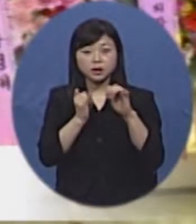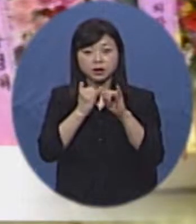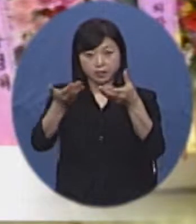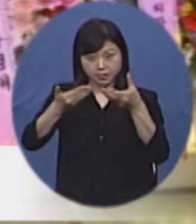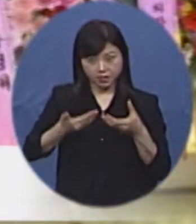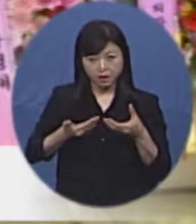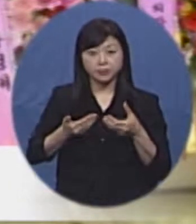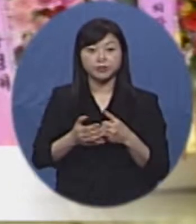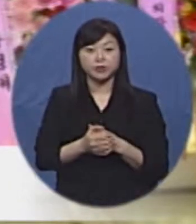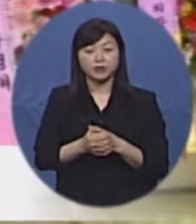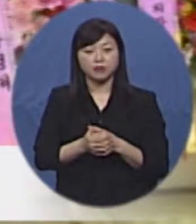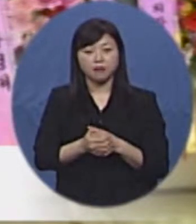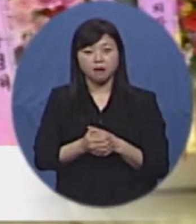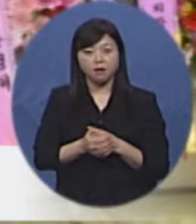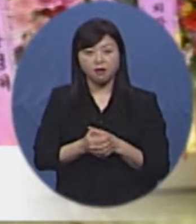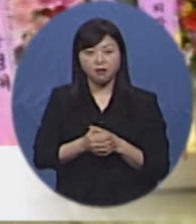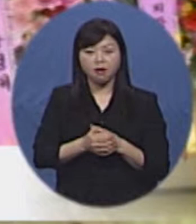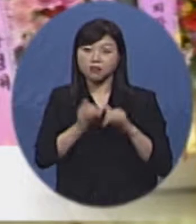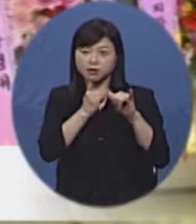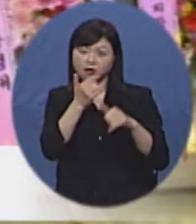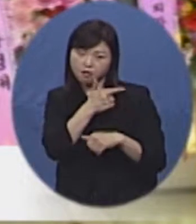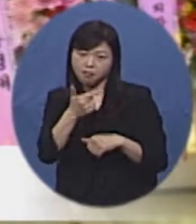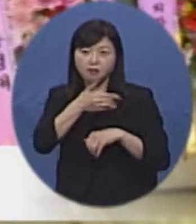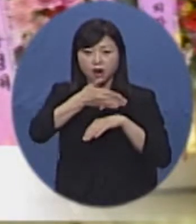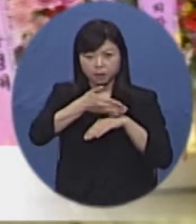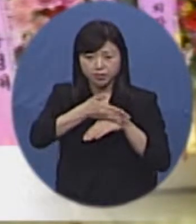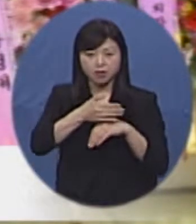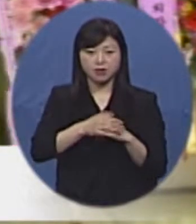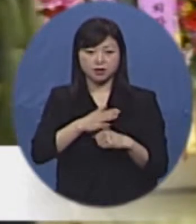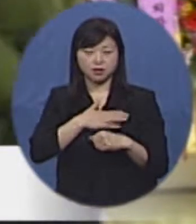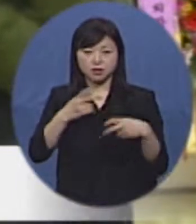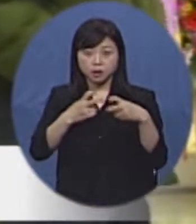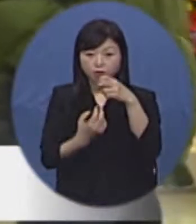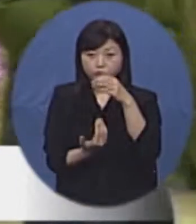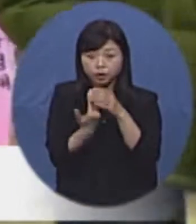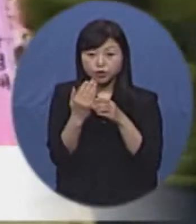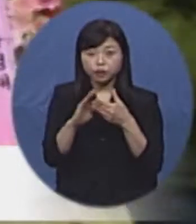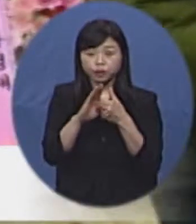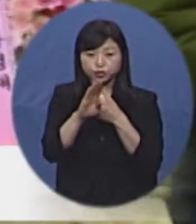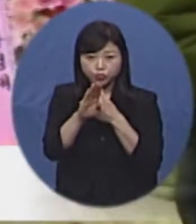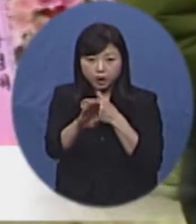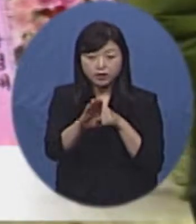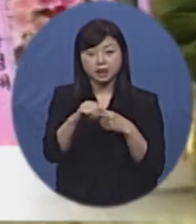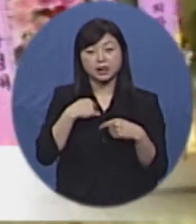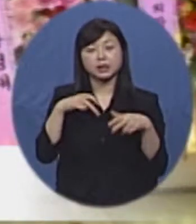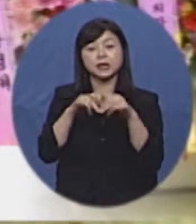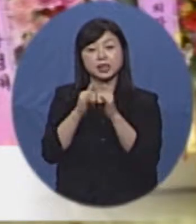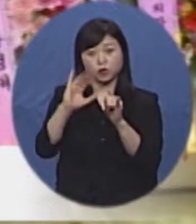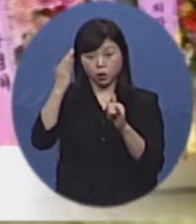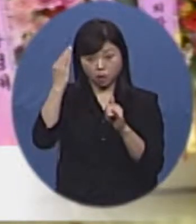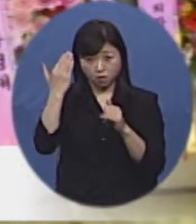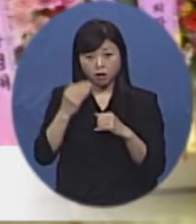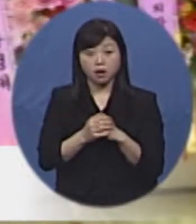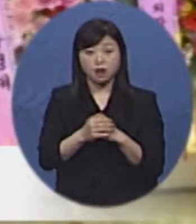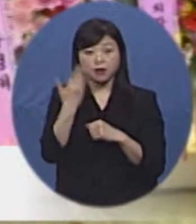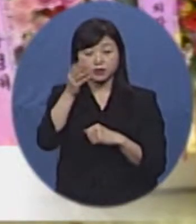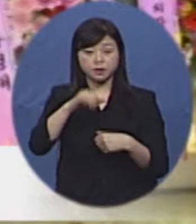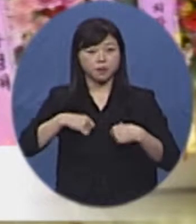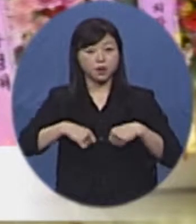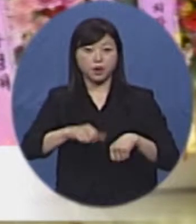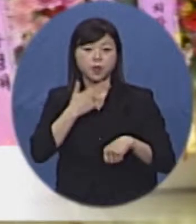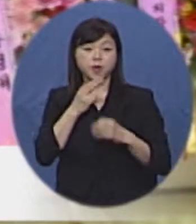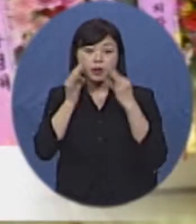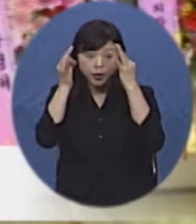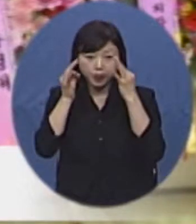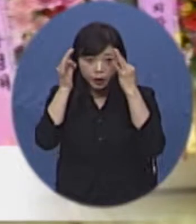상을 주셔서 일단 너무 감사드리고요. 사고가 나서 나중에 후천적으로 장애인이 되었지만 계속 포기하지 않고